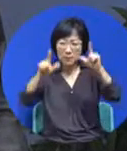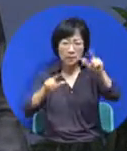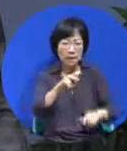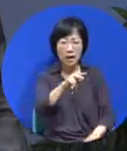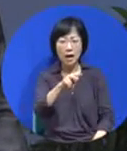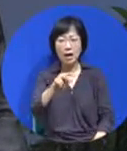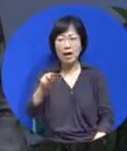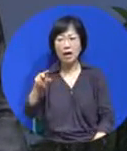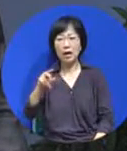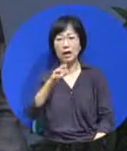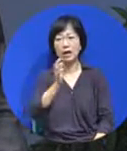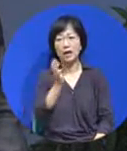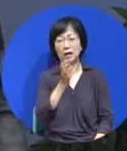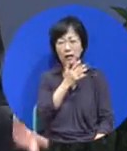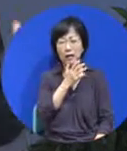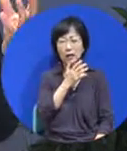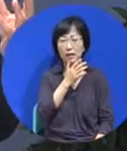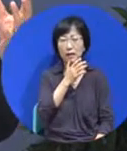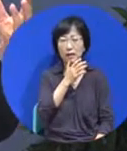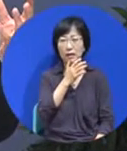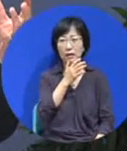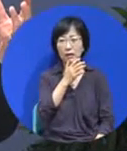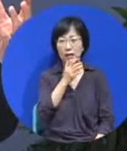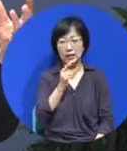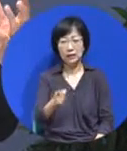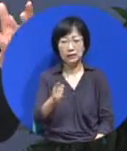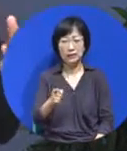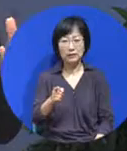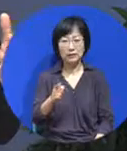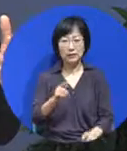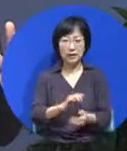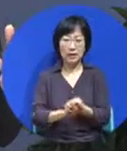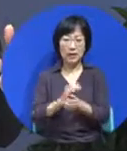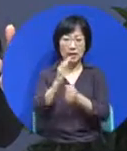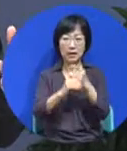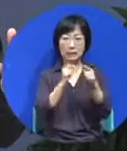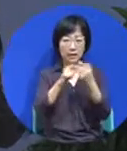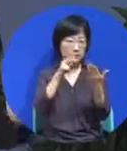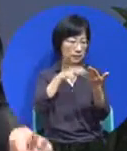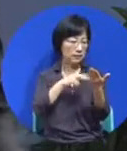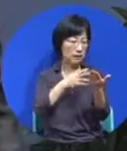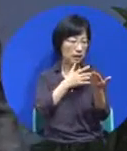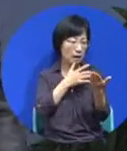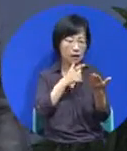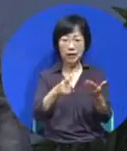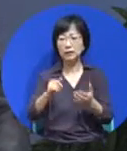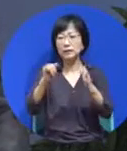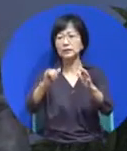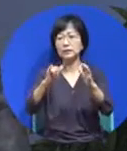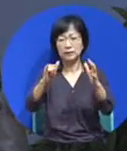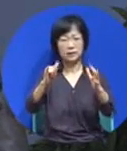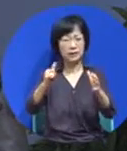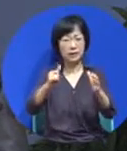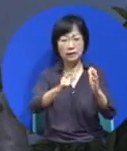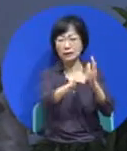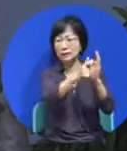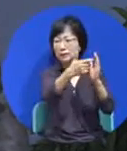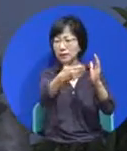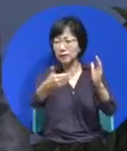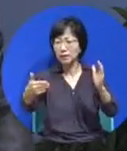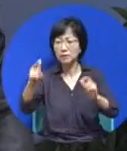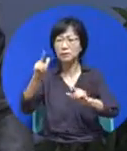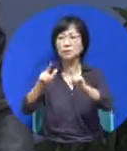이 시대가 무엇을 가르치는가를 말씀을 보게 된 겁니다. He was able to see the word of God and see how this world